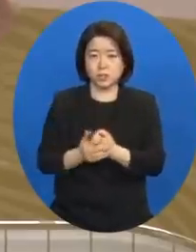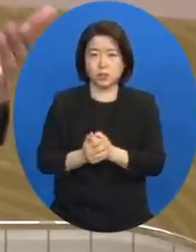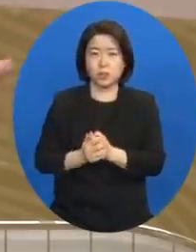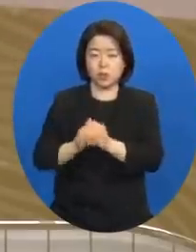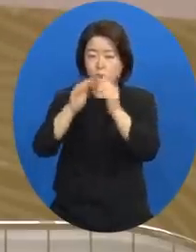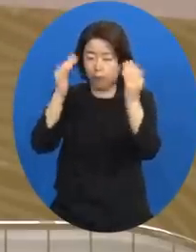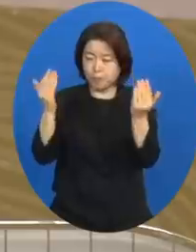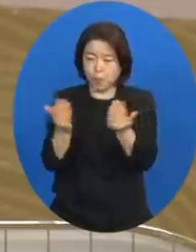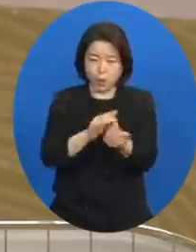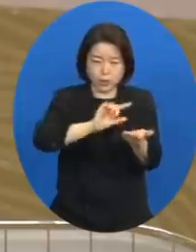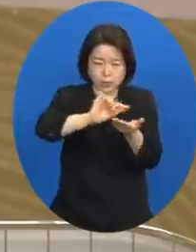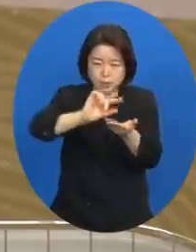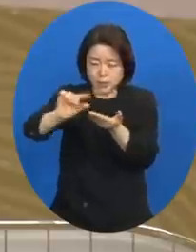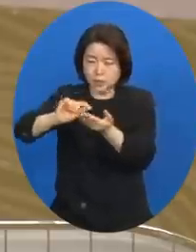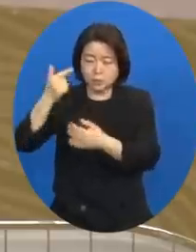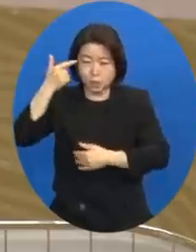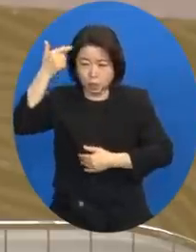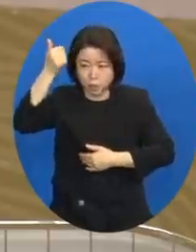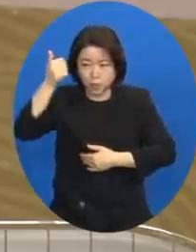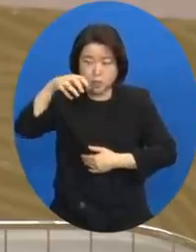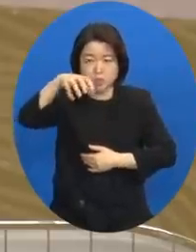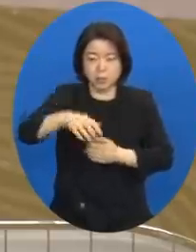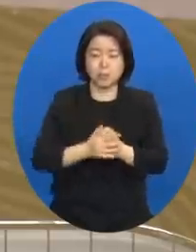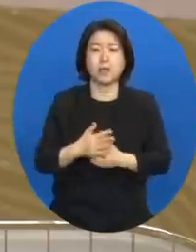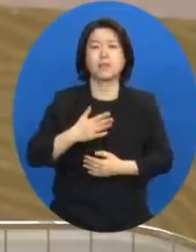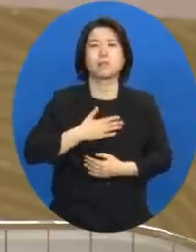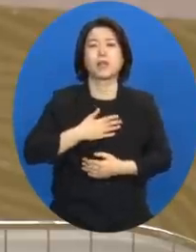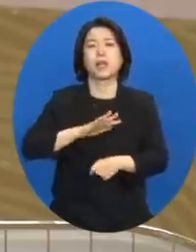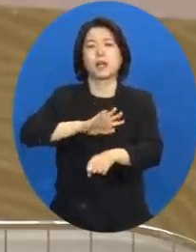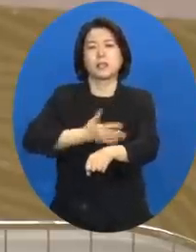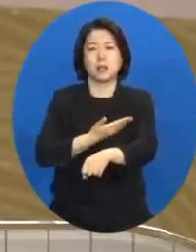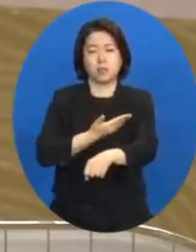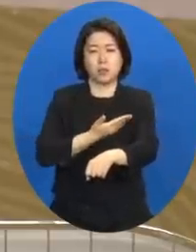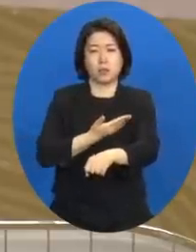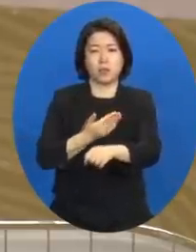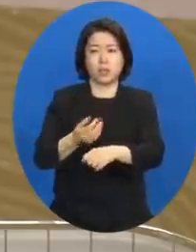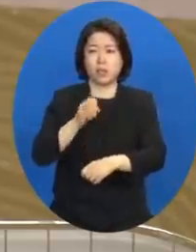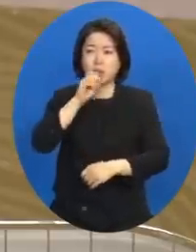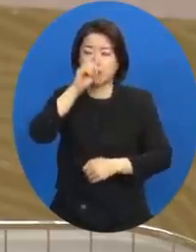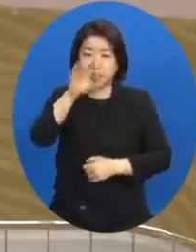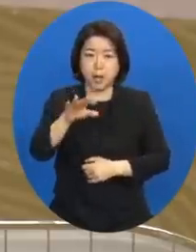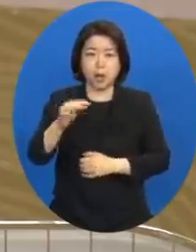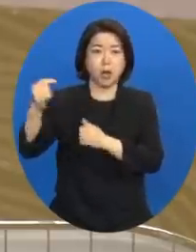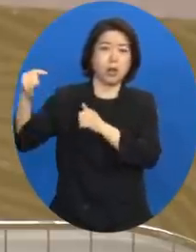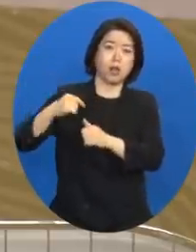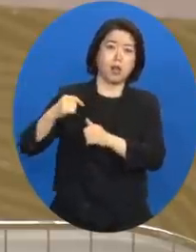모든 지방의 목사님들 앞에서 내가 잘못했다고 그렇게 말하라는